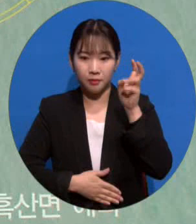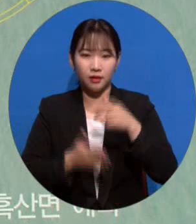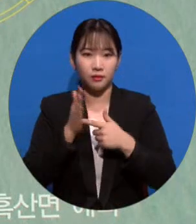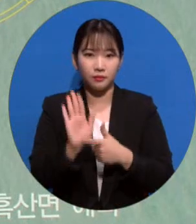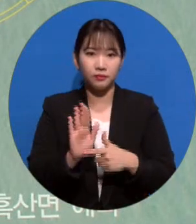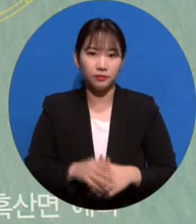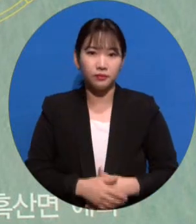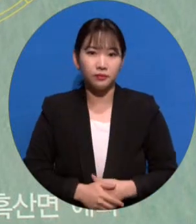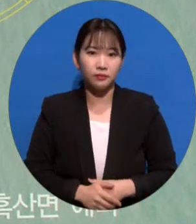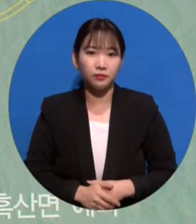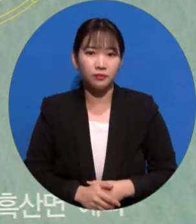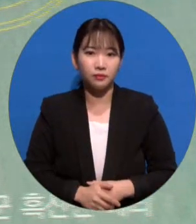내다봤습니다